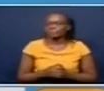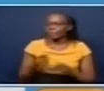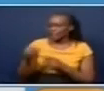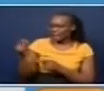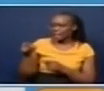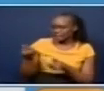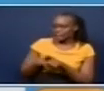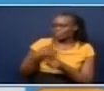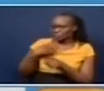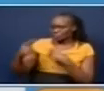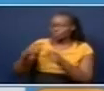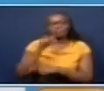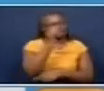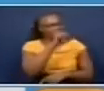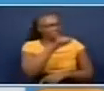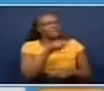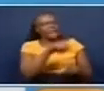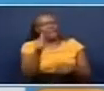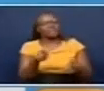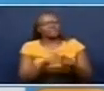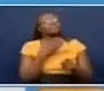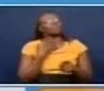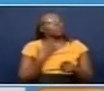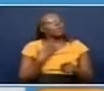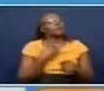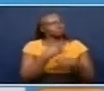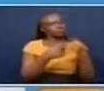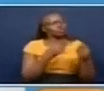nao wanasema wanapata, wanataka ku